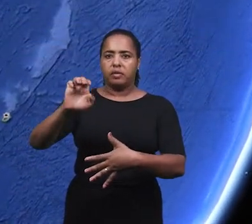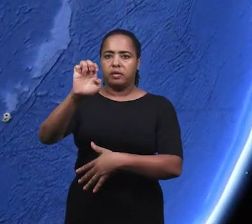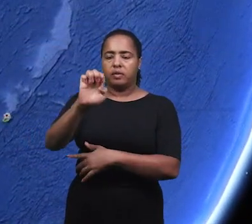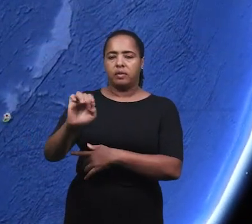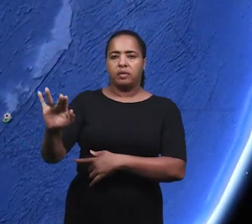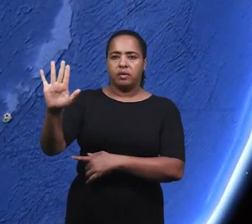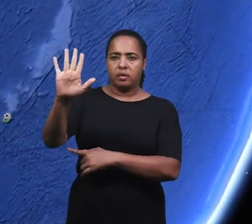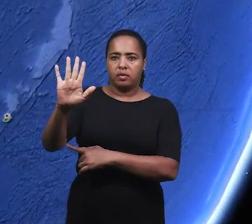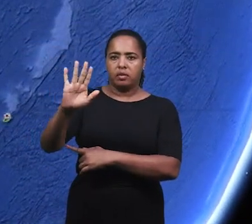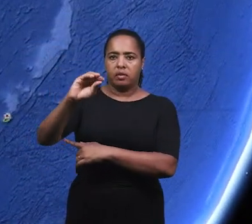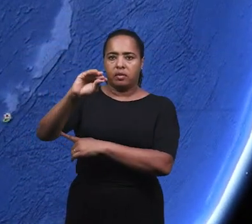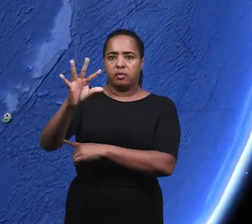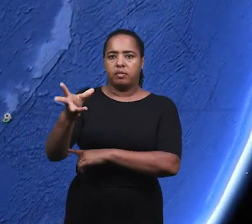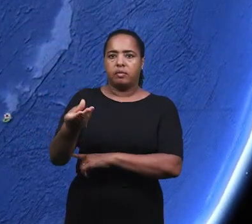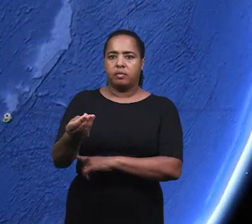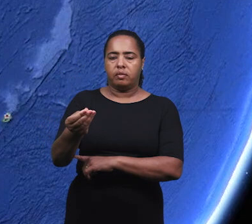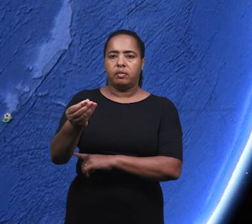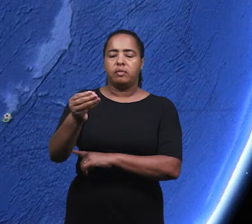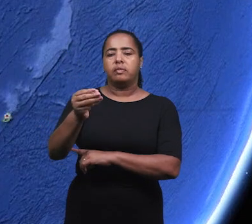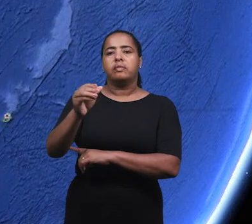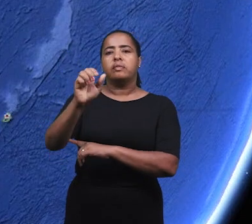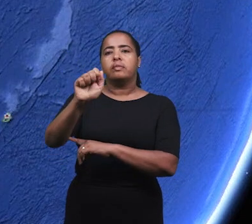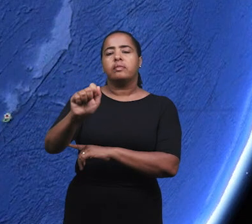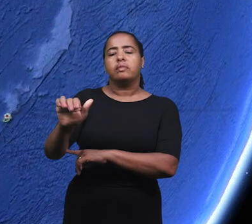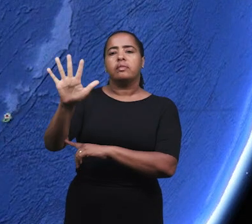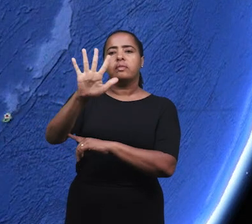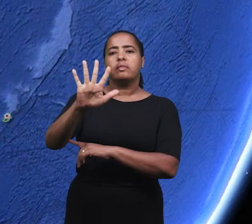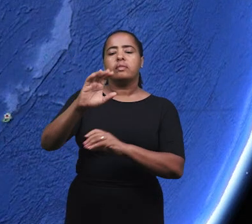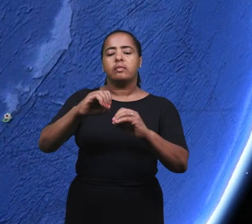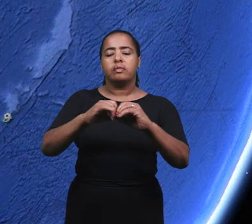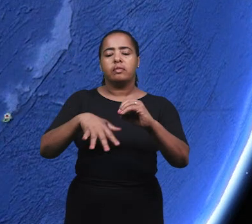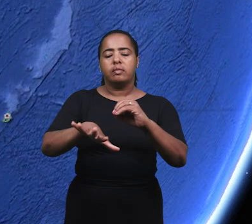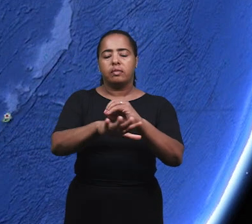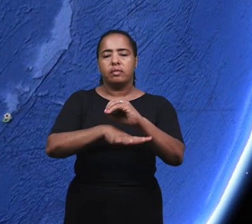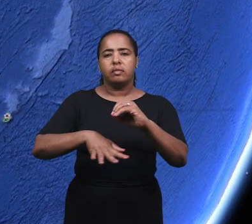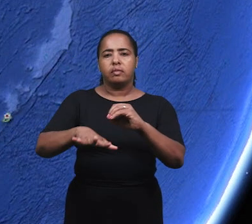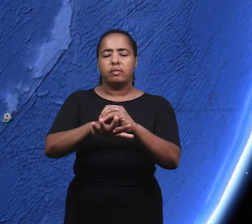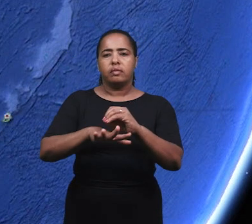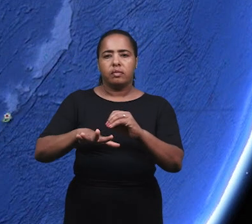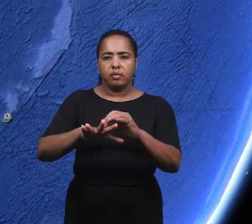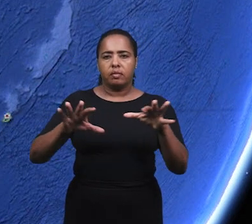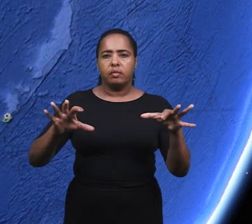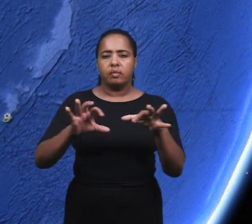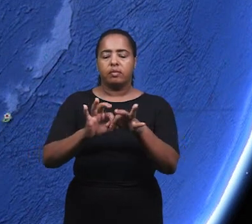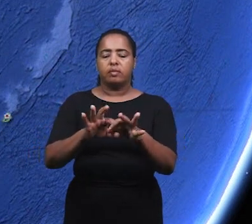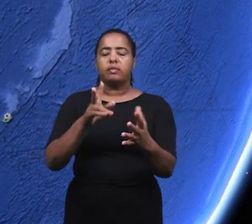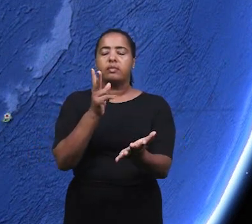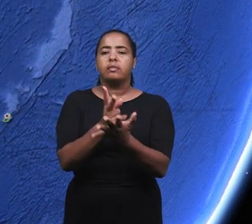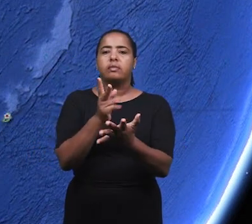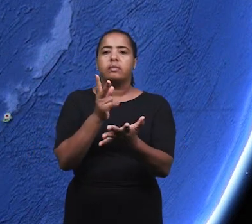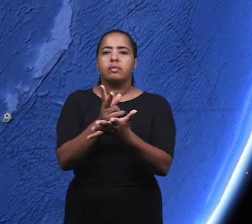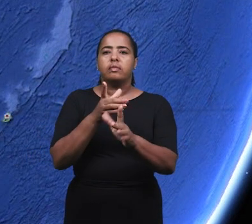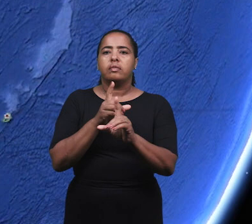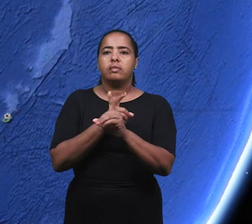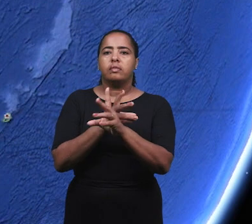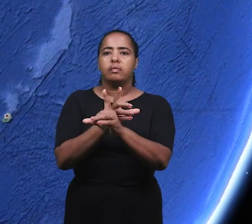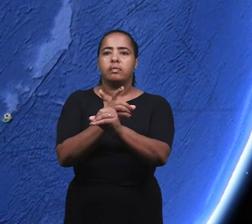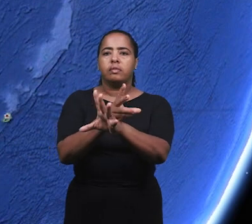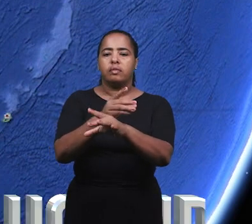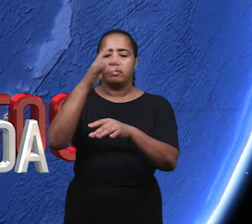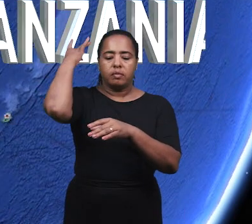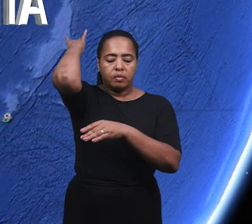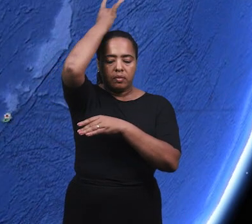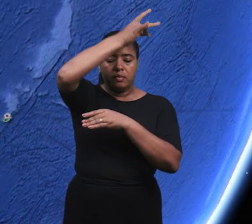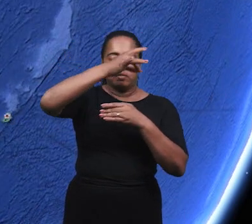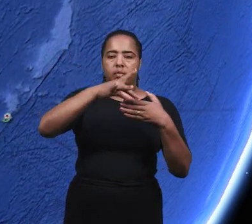Amériques, Europe, Afrique, Asie et Océanie, connectées par la même doctrine, par